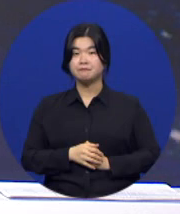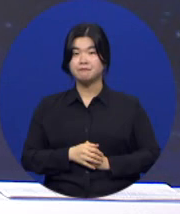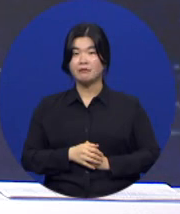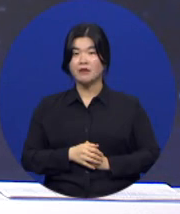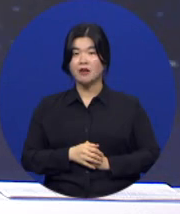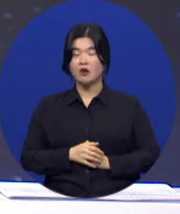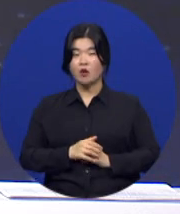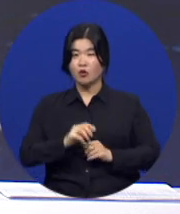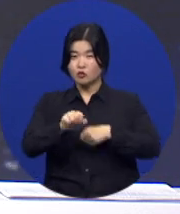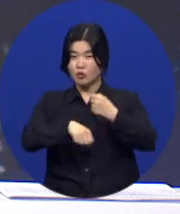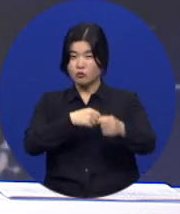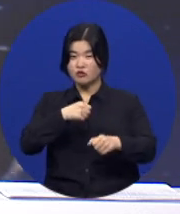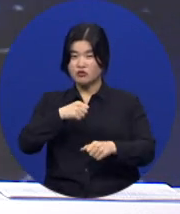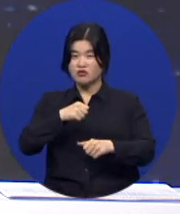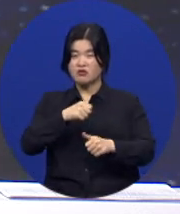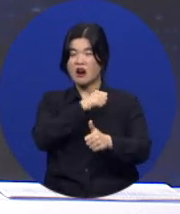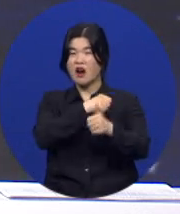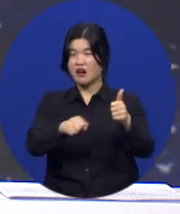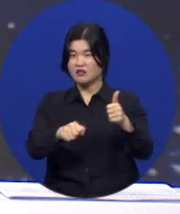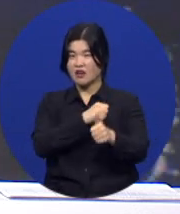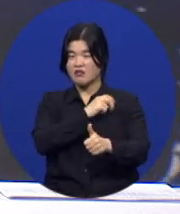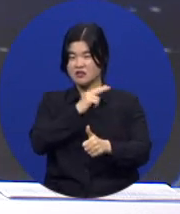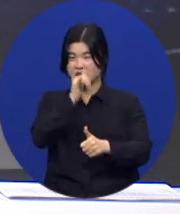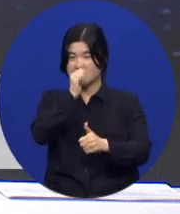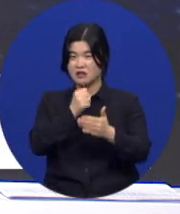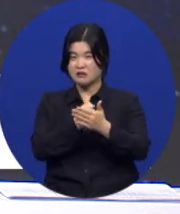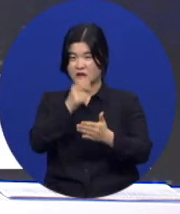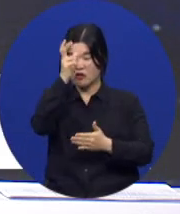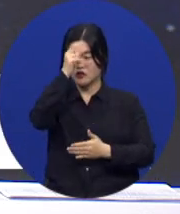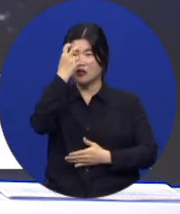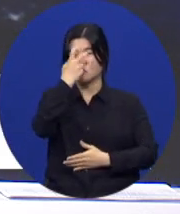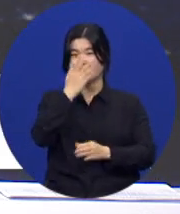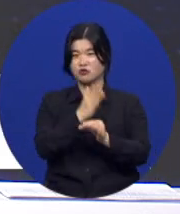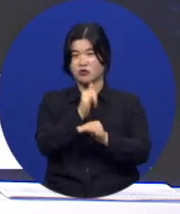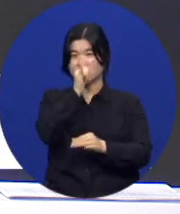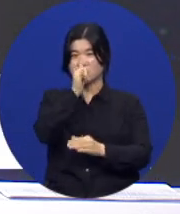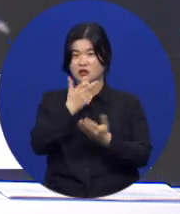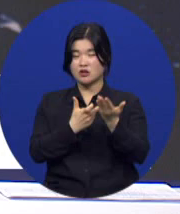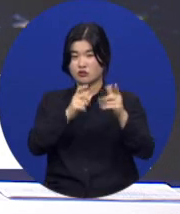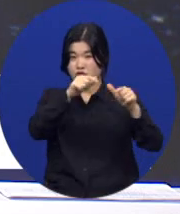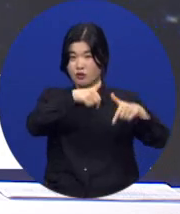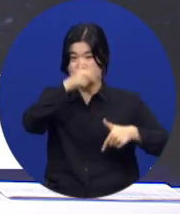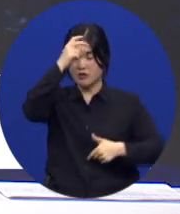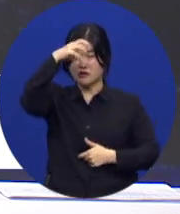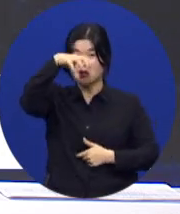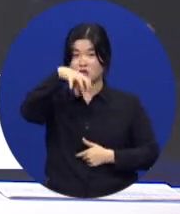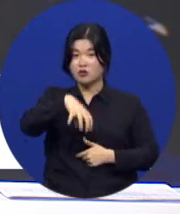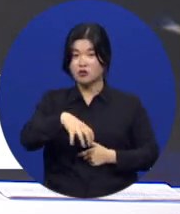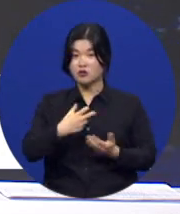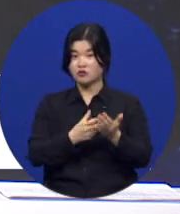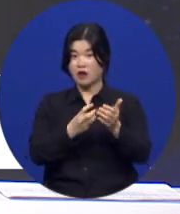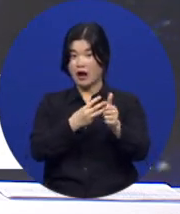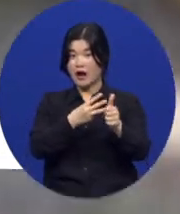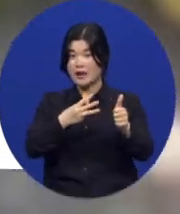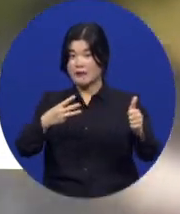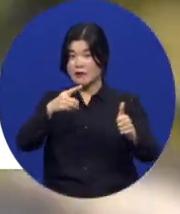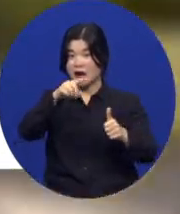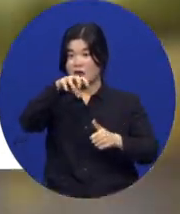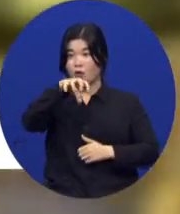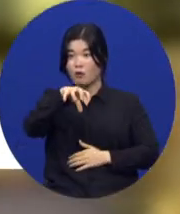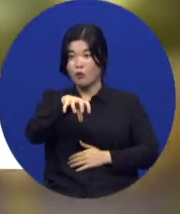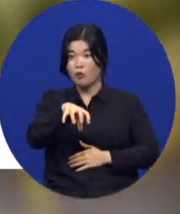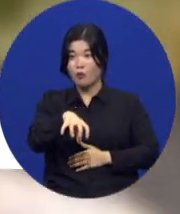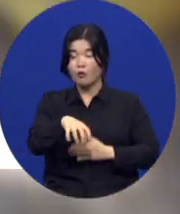동물학대 로 의심되는 사건이 발생해 경찰이 수사에 나섰습니다 제주 서부 경찰서는 제주시 한림읍 의한 유기견 보